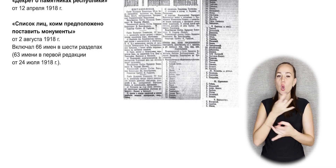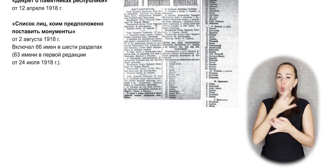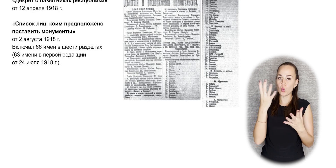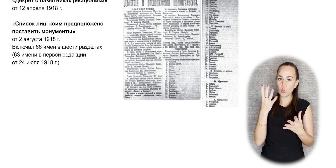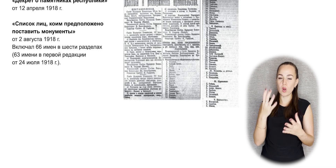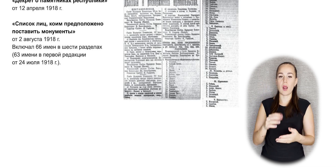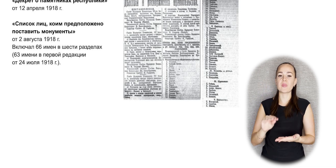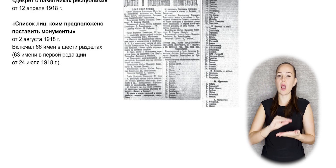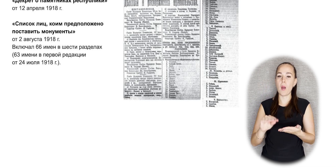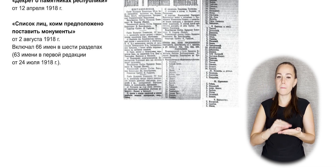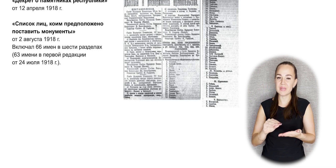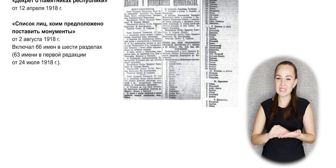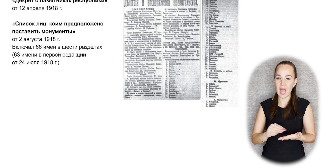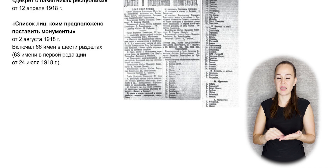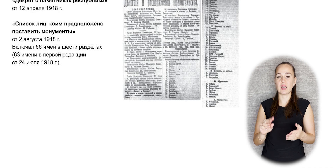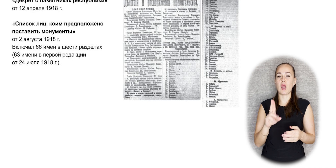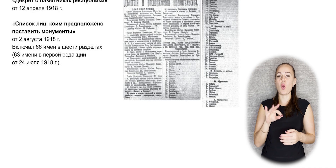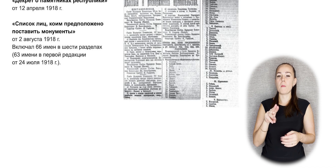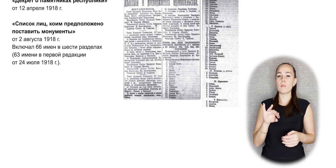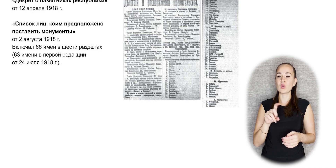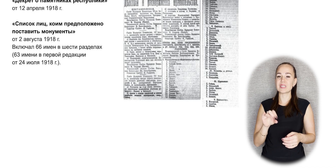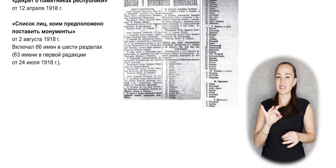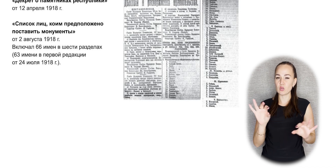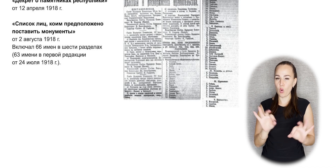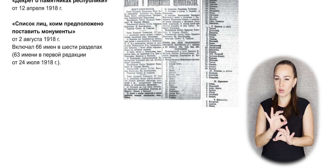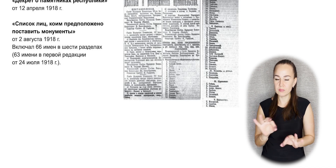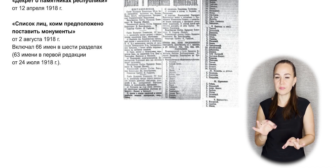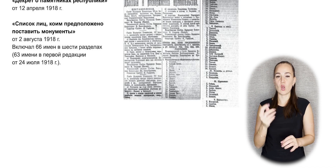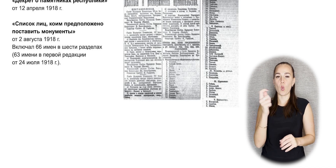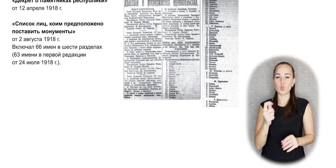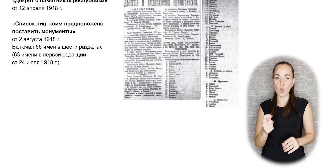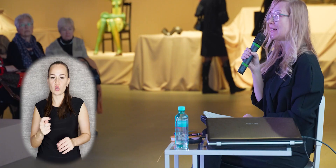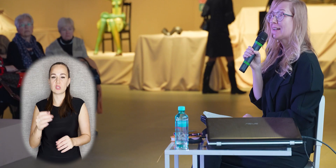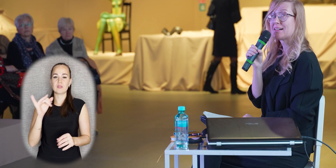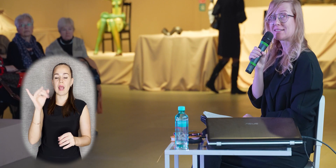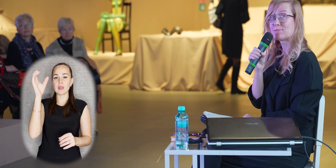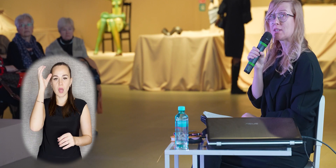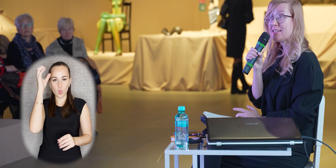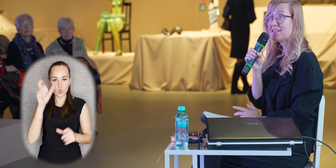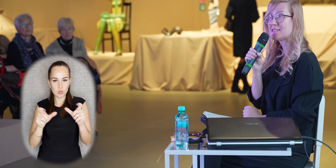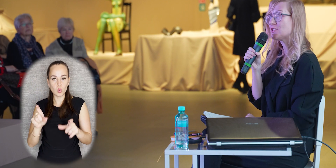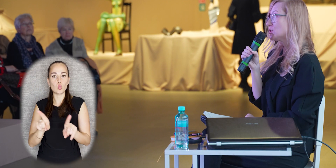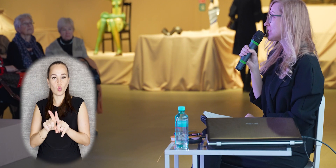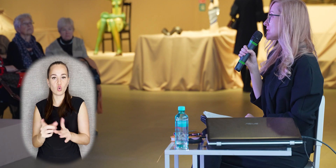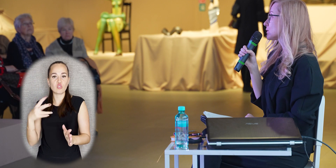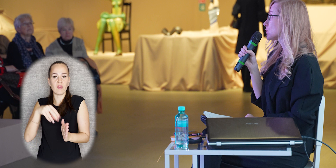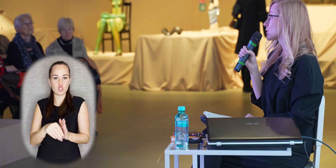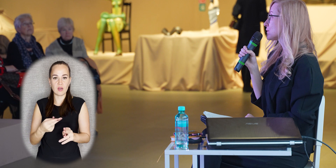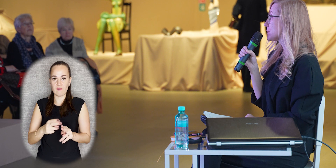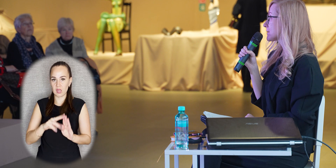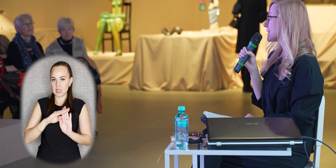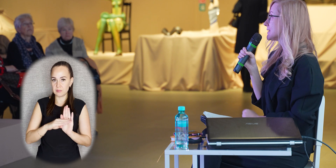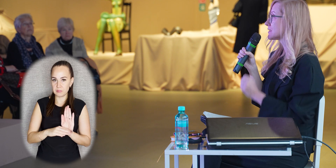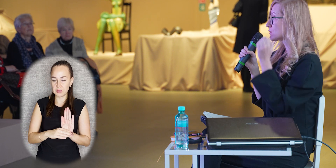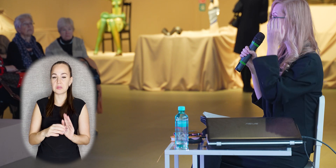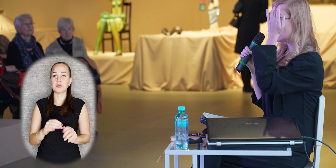писатели, художники, деятели искусства и науки. И еще интересно то, что